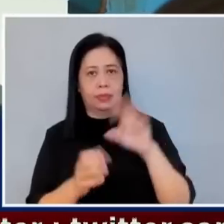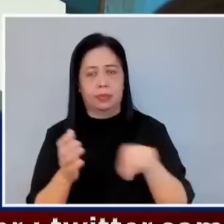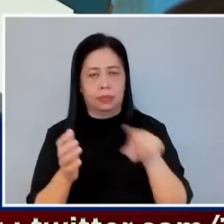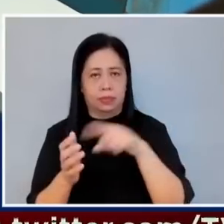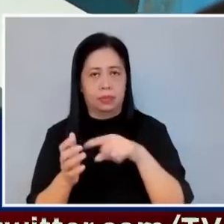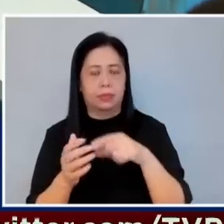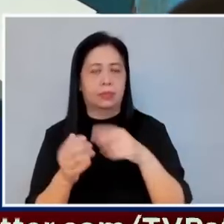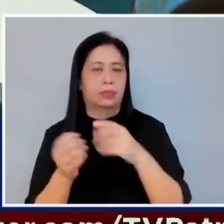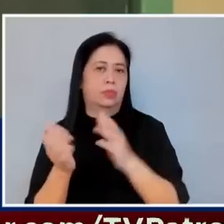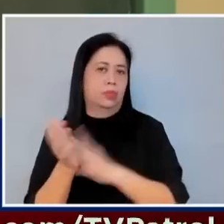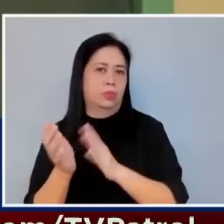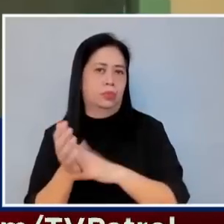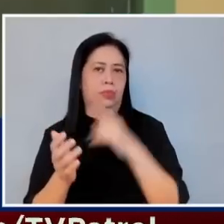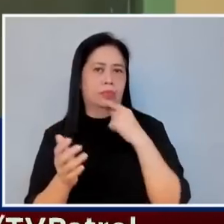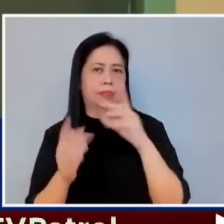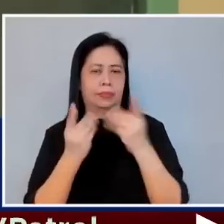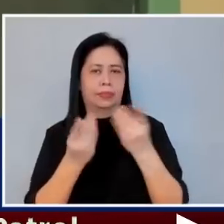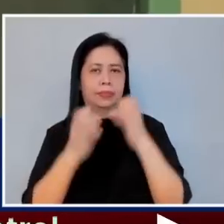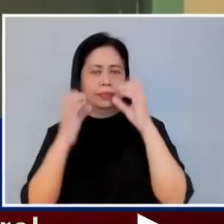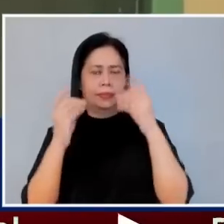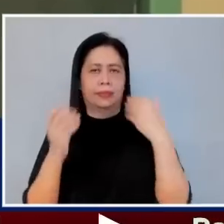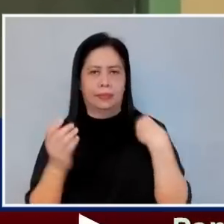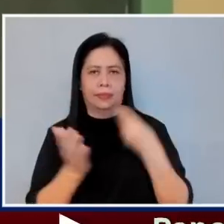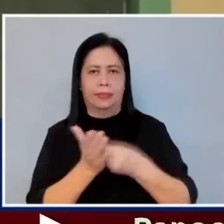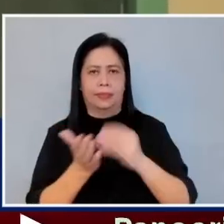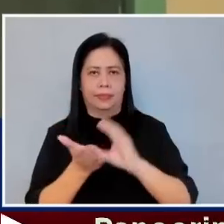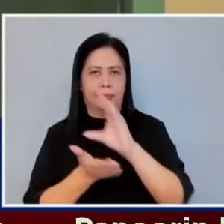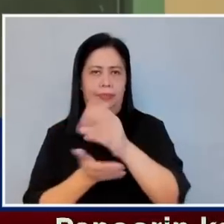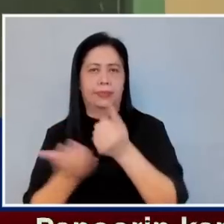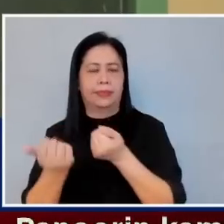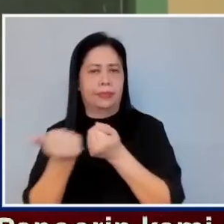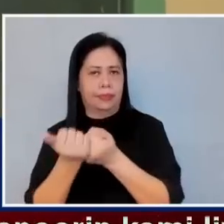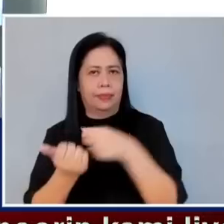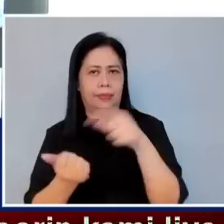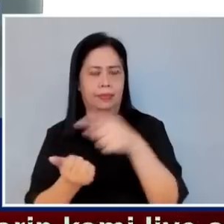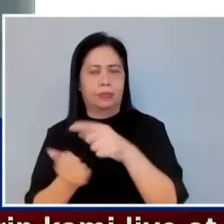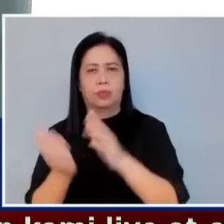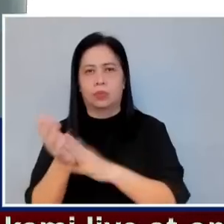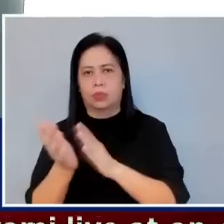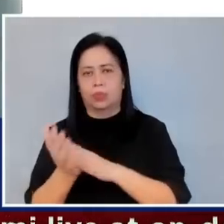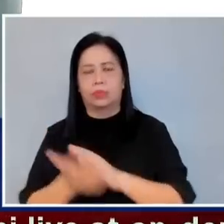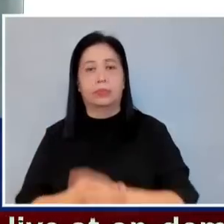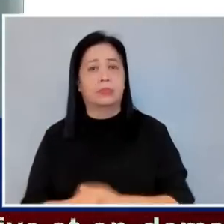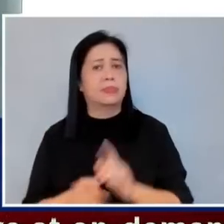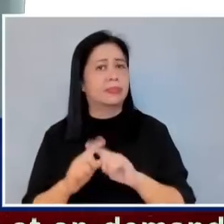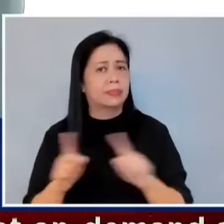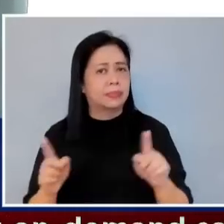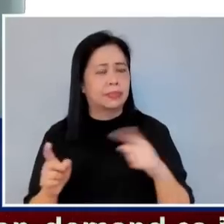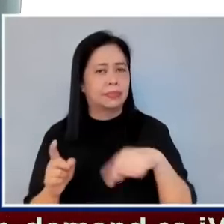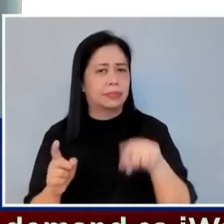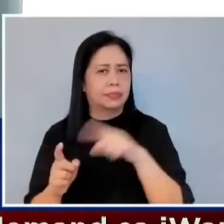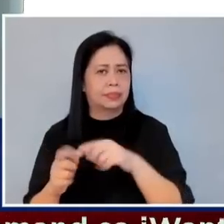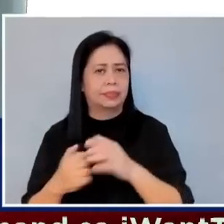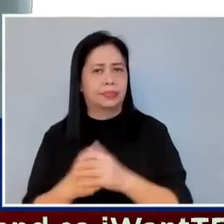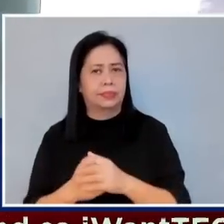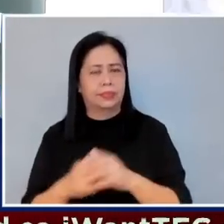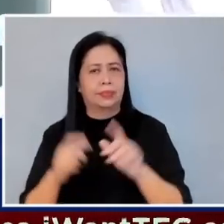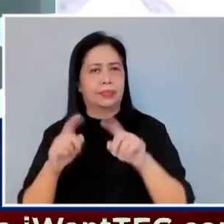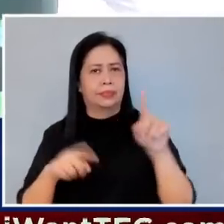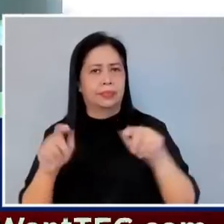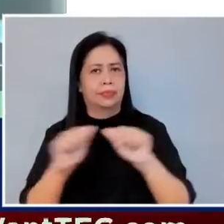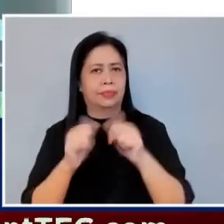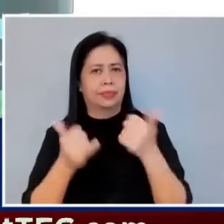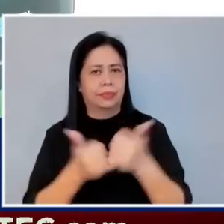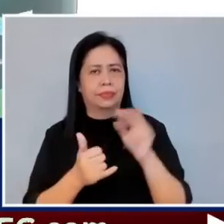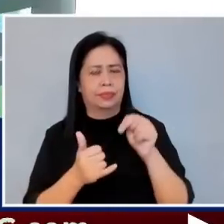sa DepEd, may nilaan silang pondo para matulungan ang mga last mile schools. Pero iba't ibang ahensya ang kailangang